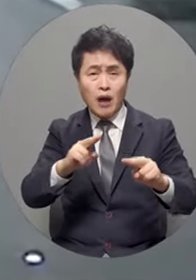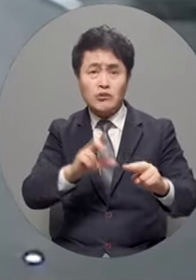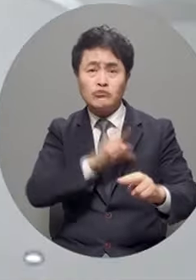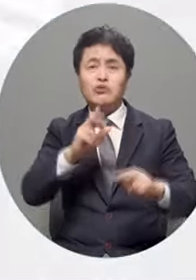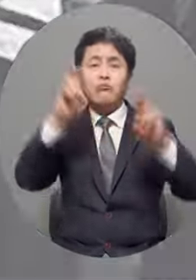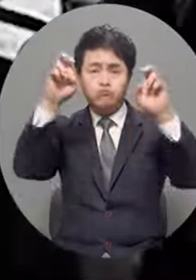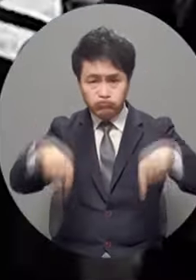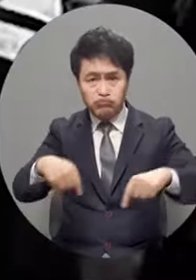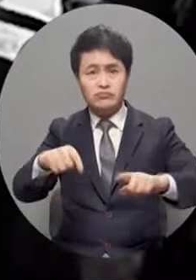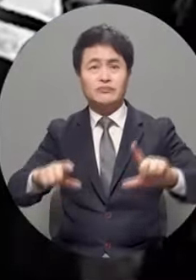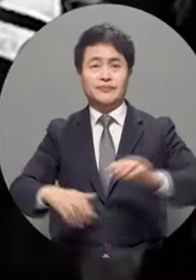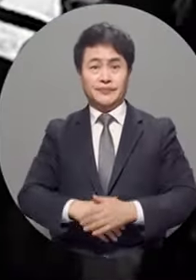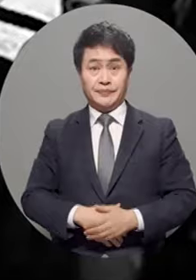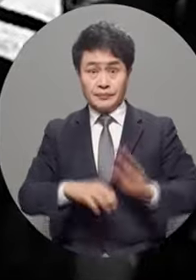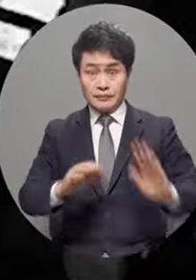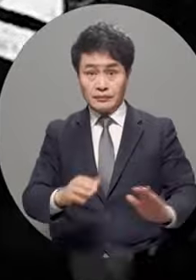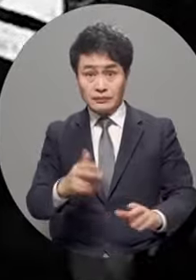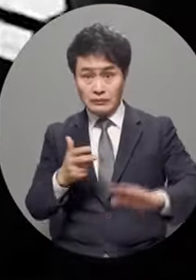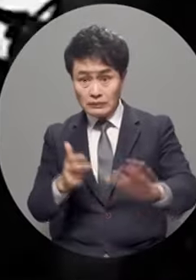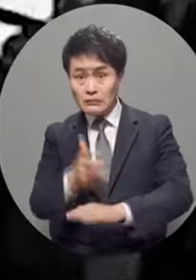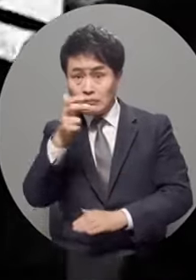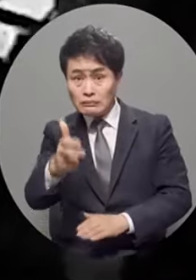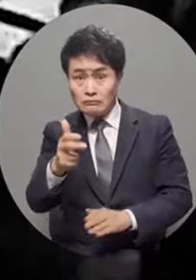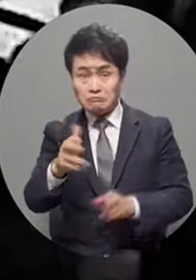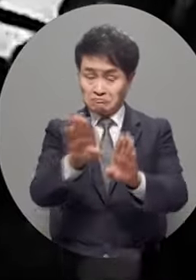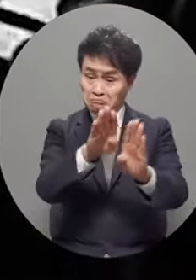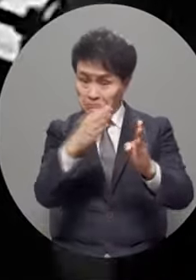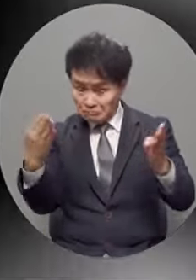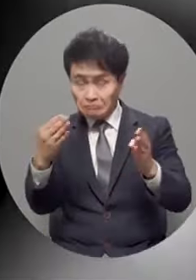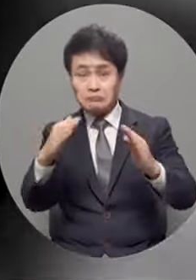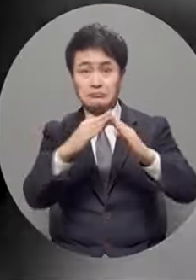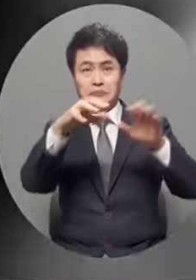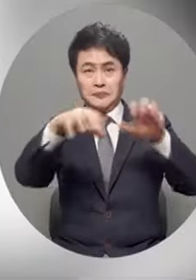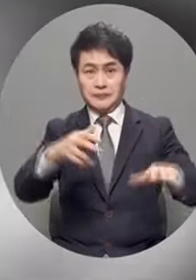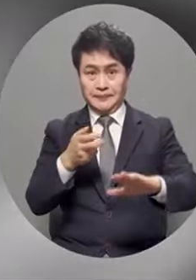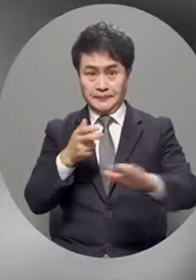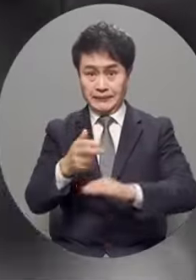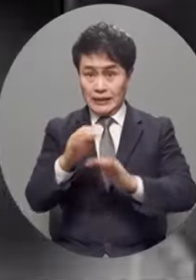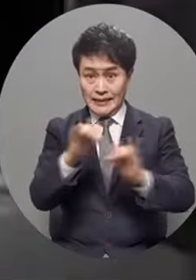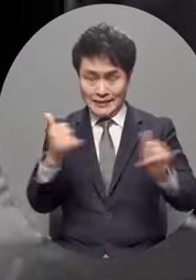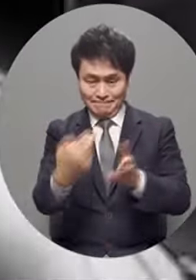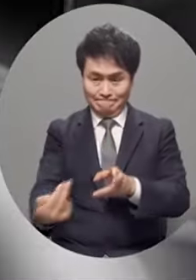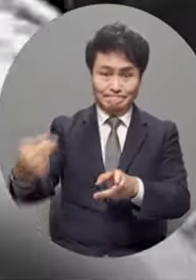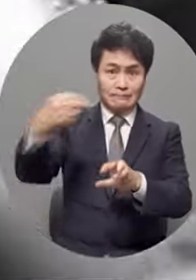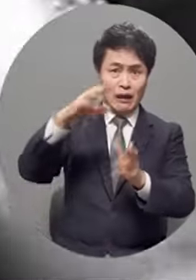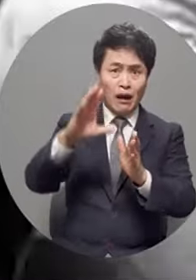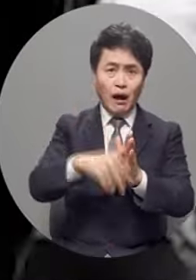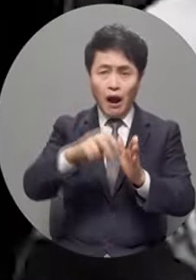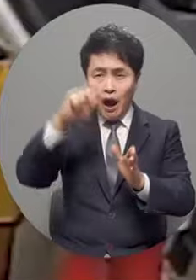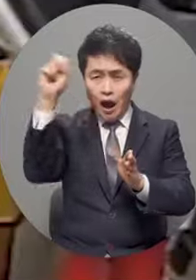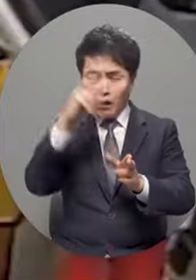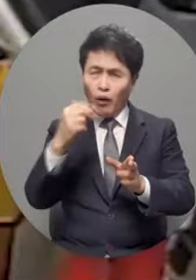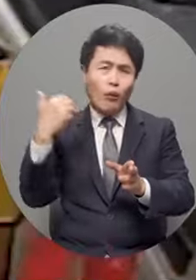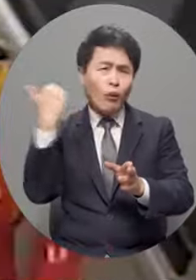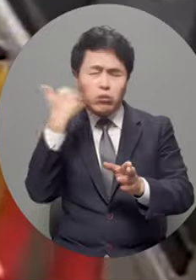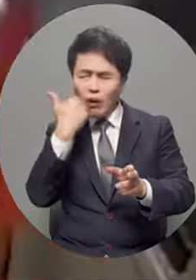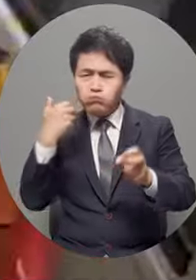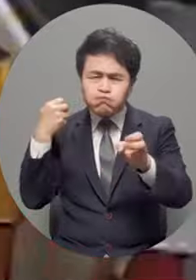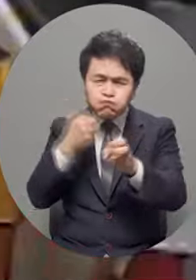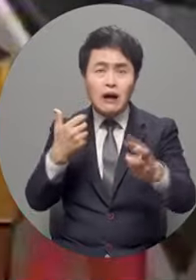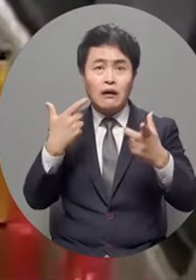조사됐습니다. 정류장의 정차에 출입문이 열린 마을버스. 시민들이 올라타려는데 갑자기 어딘가에 부딪힌